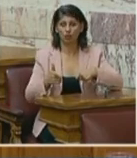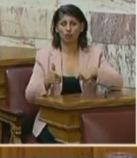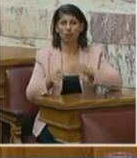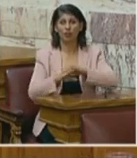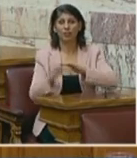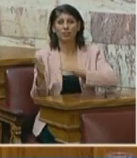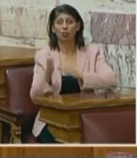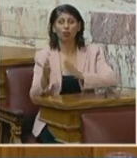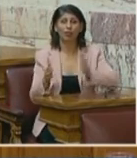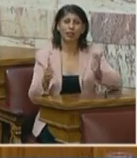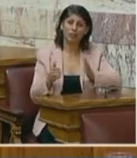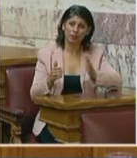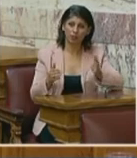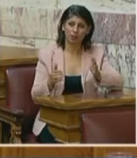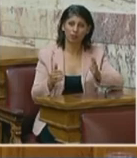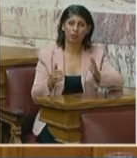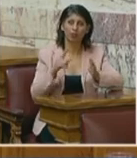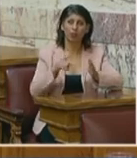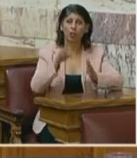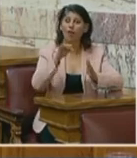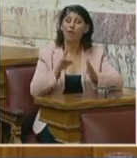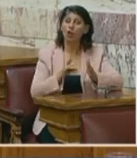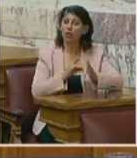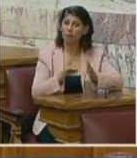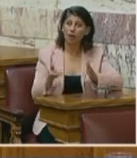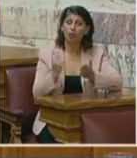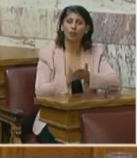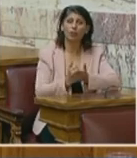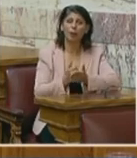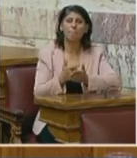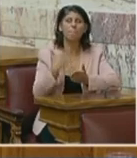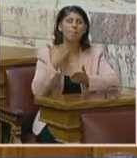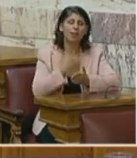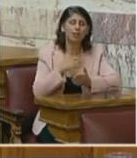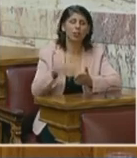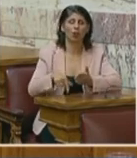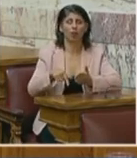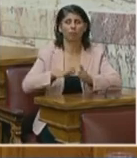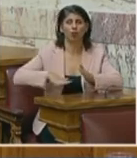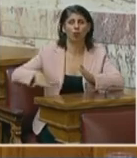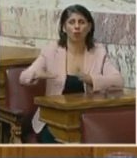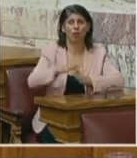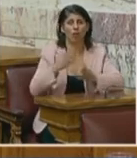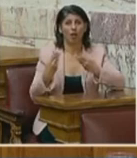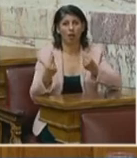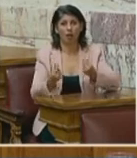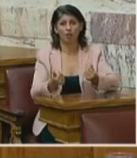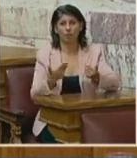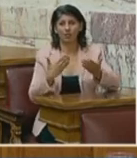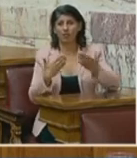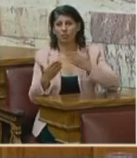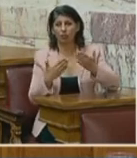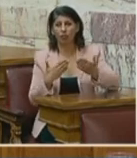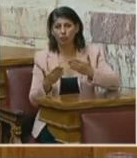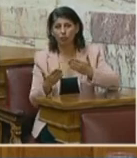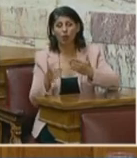και αριστερών, στον ευλογημένο και μαρτυρικό αυτό τόπο. Εύχομαι να συνεννοηθούμε, όσοι